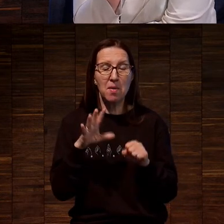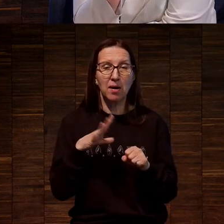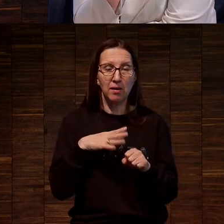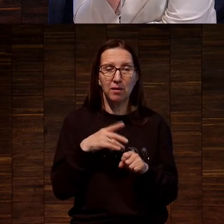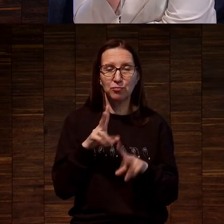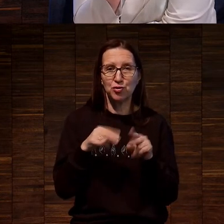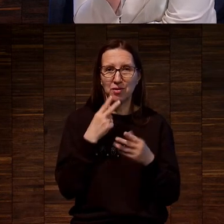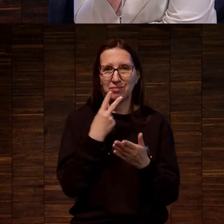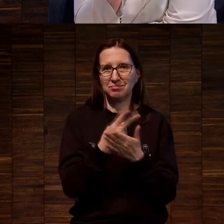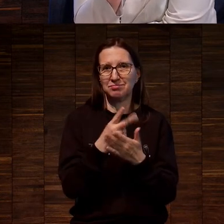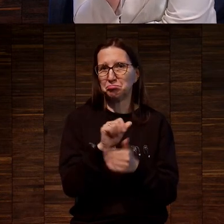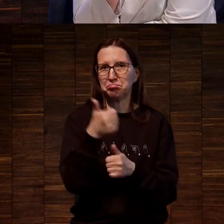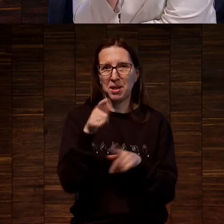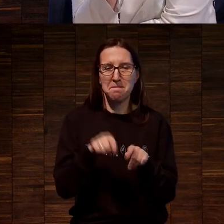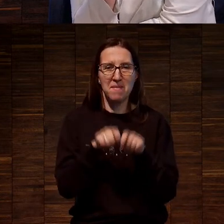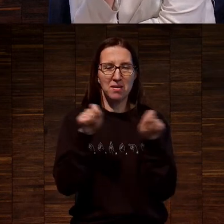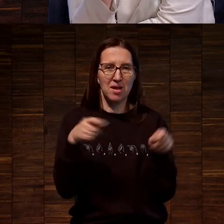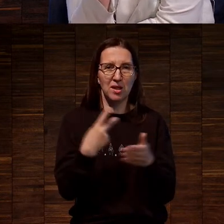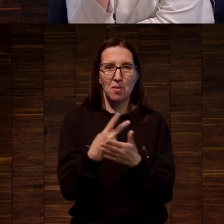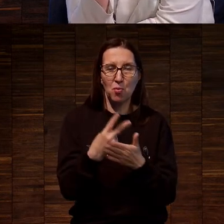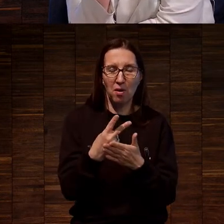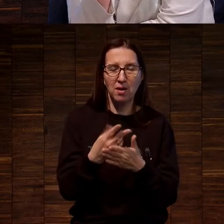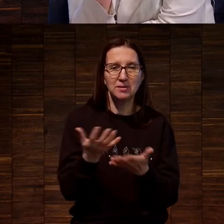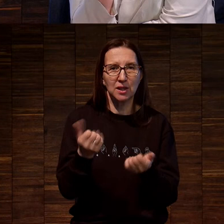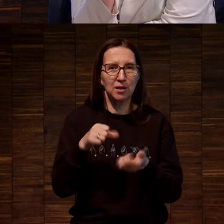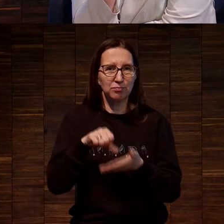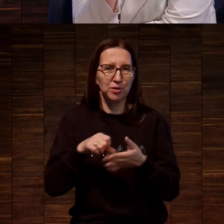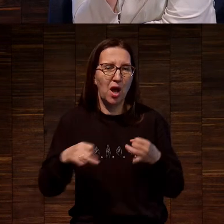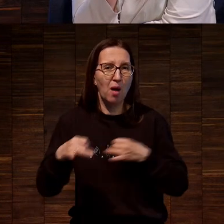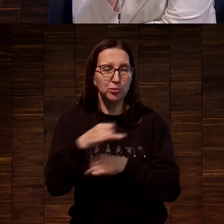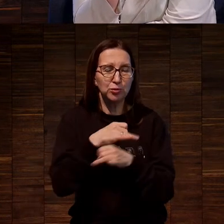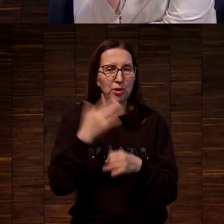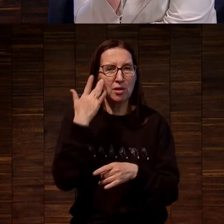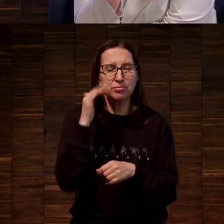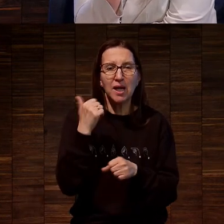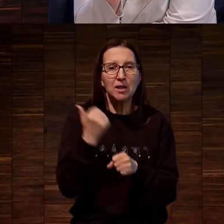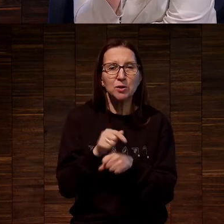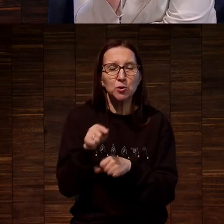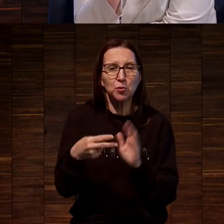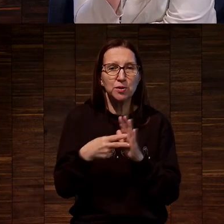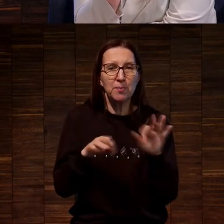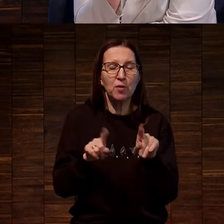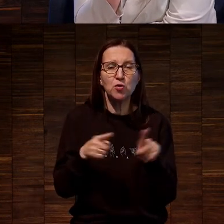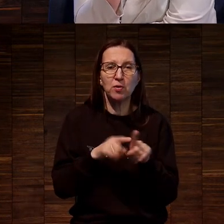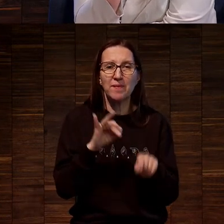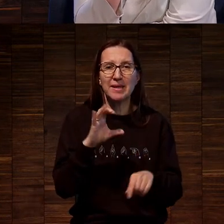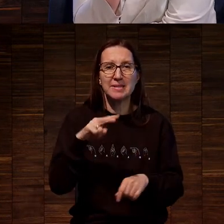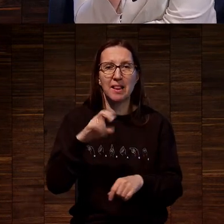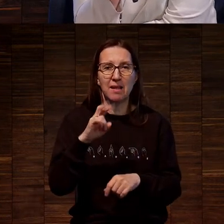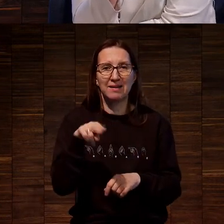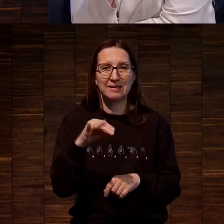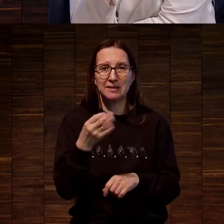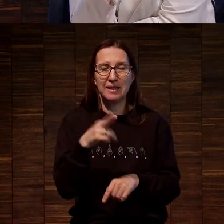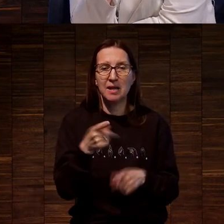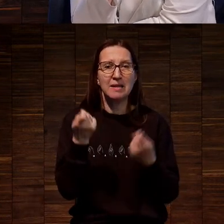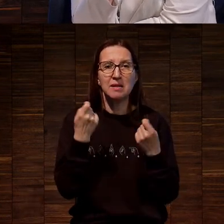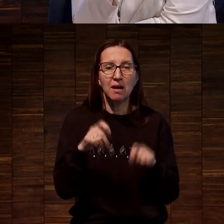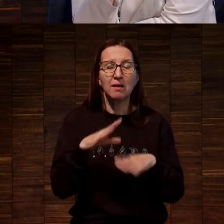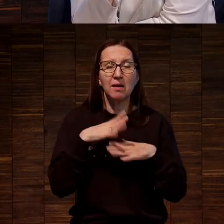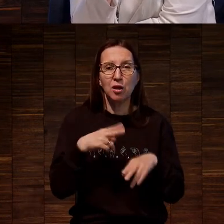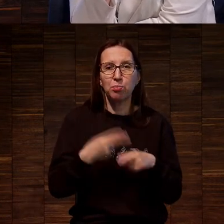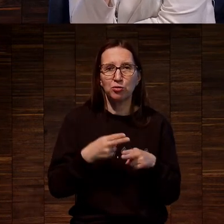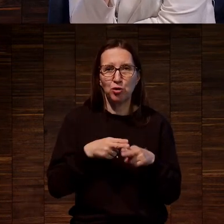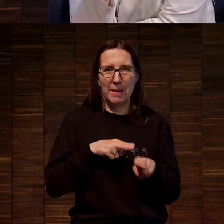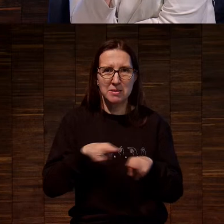показе и принять участие в обсуждении. Суть проекта заключалась в том, что в Исландии никогда не было железной